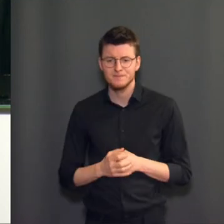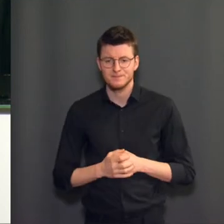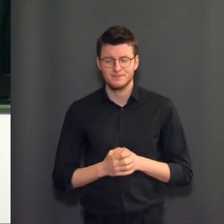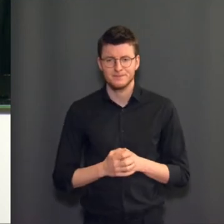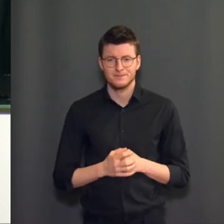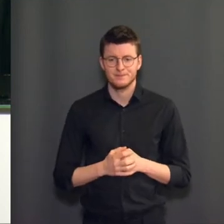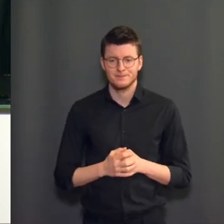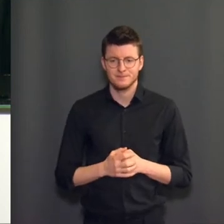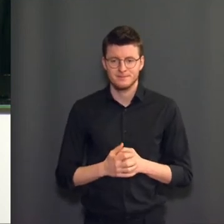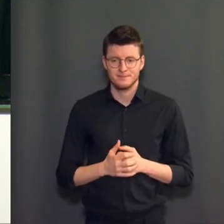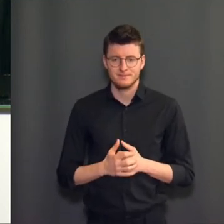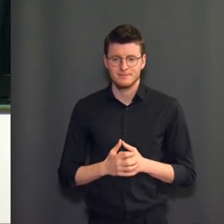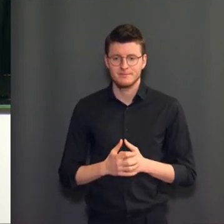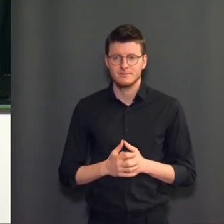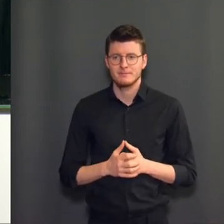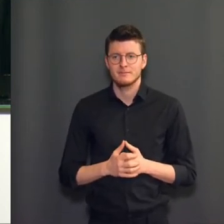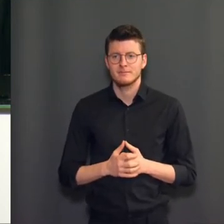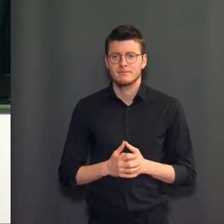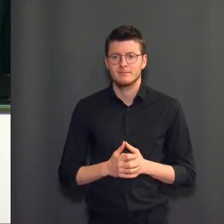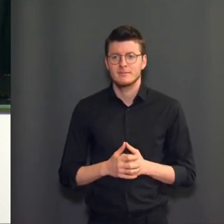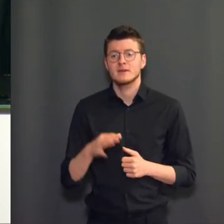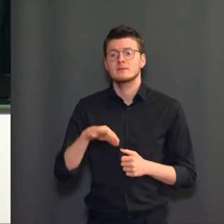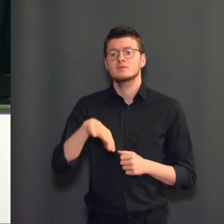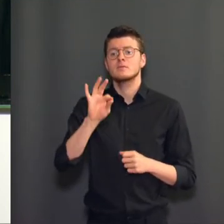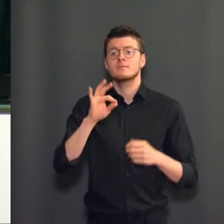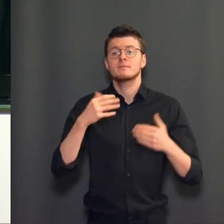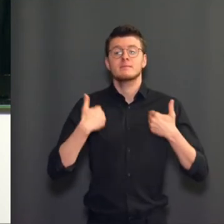Soms komen mensen niet opdagen voor hun vaccinatie.